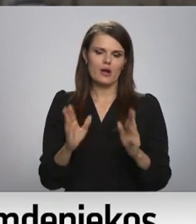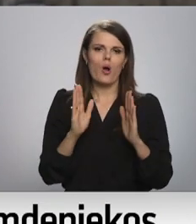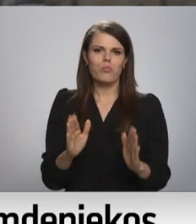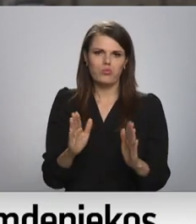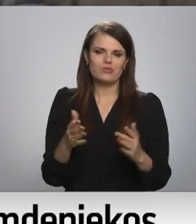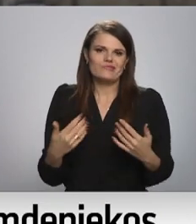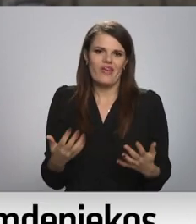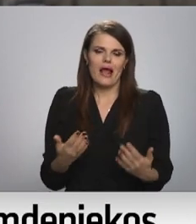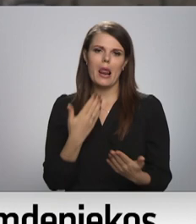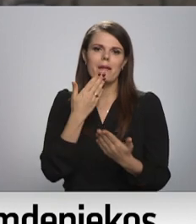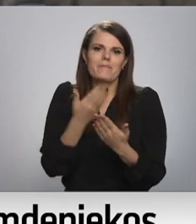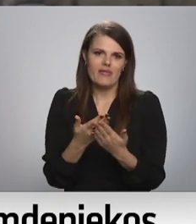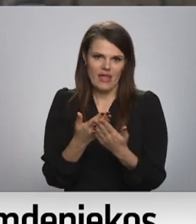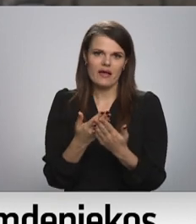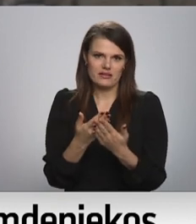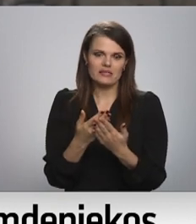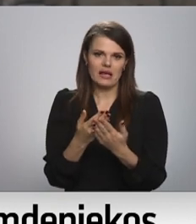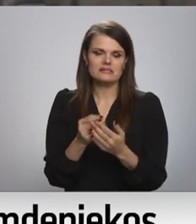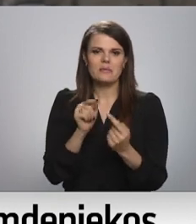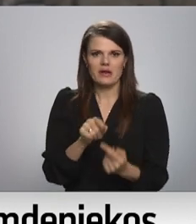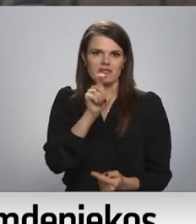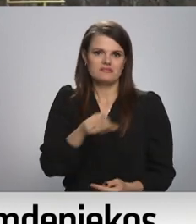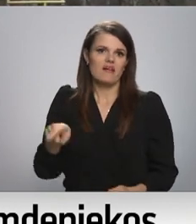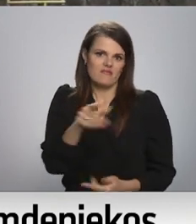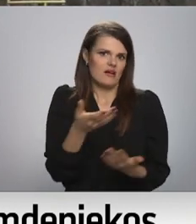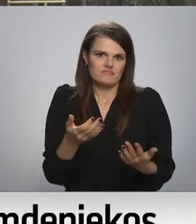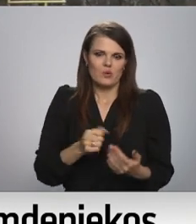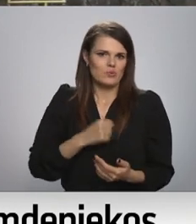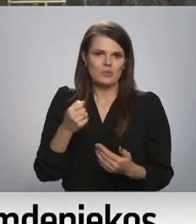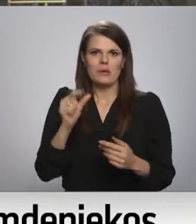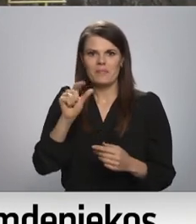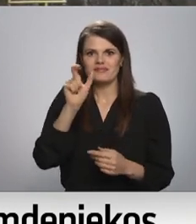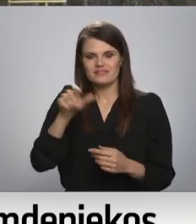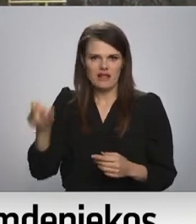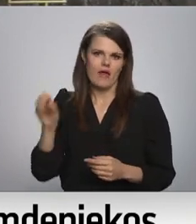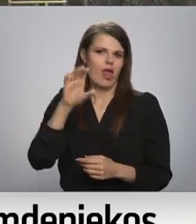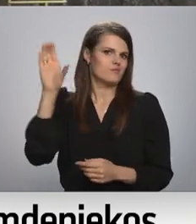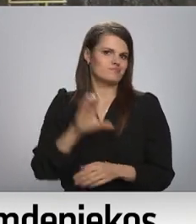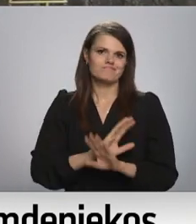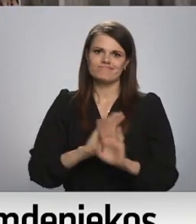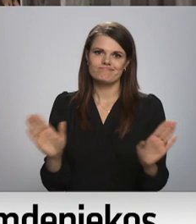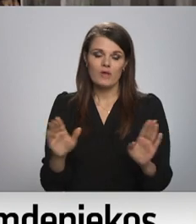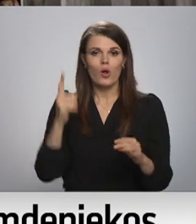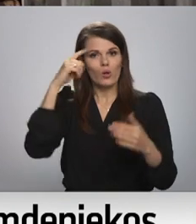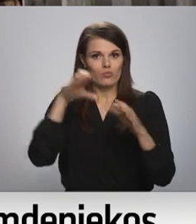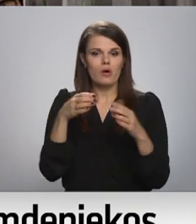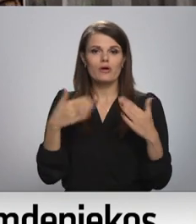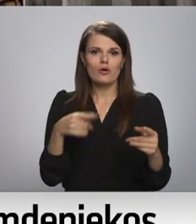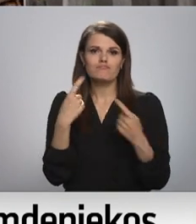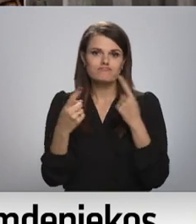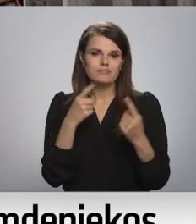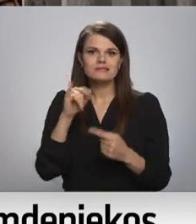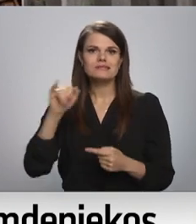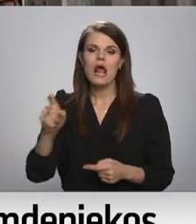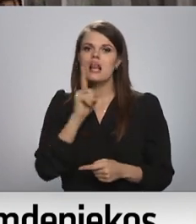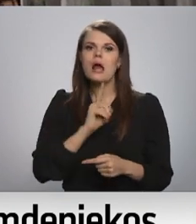maigāki, pretīm nākošāki pret iedzīvotājiem. Dienvidkurzemes novada doma ir uzsākusi sarunas ar Sijā Liepājas ūdens par